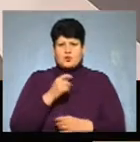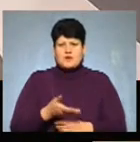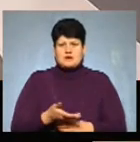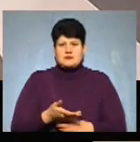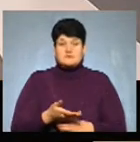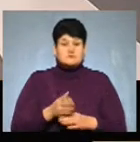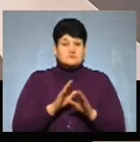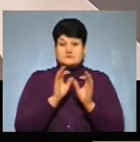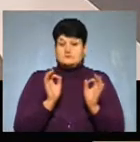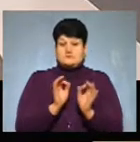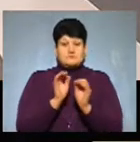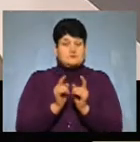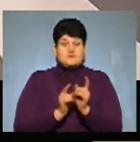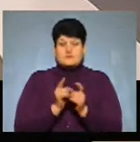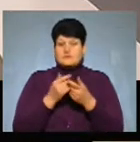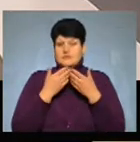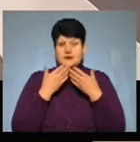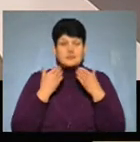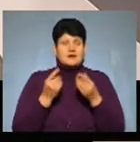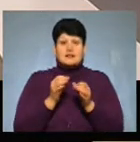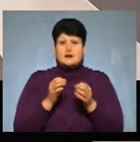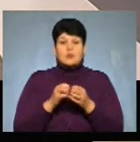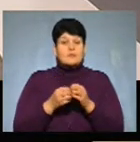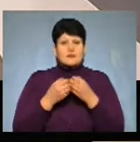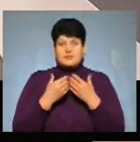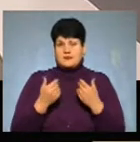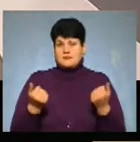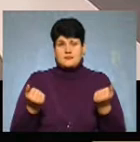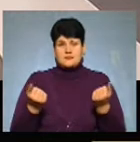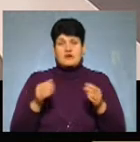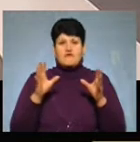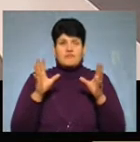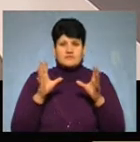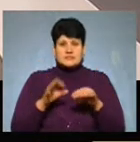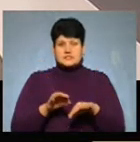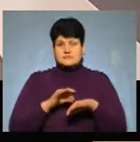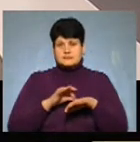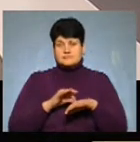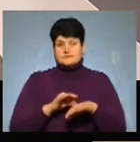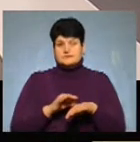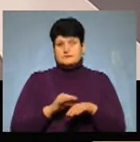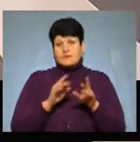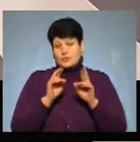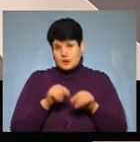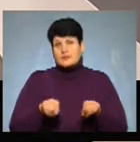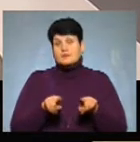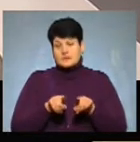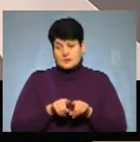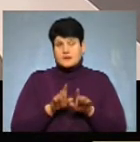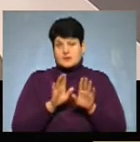України? Жодних змін немає, жодних проблем немає. Все відбувається так,